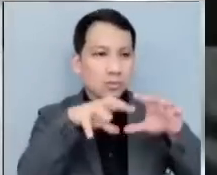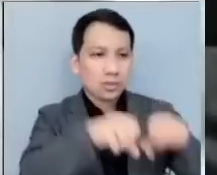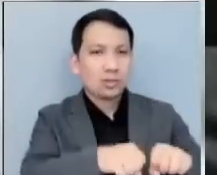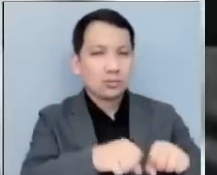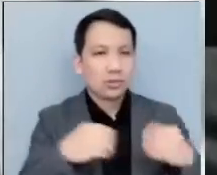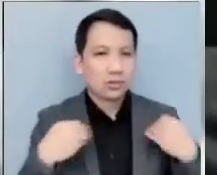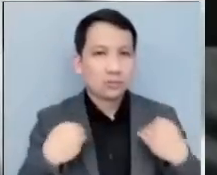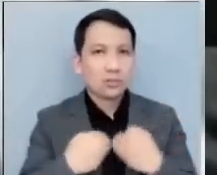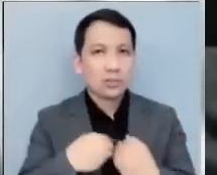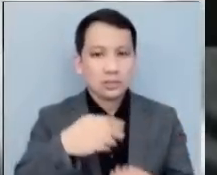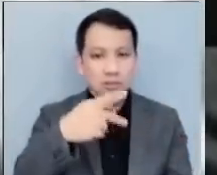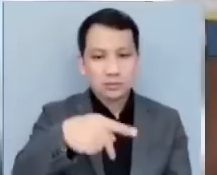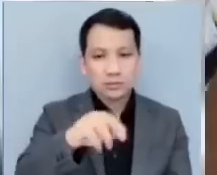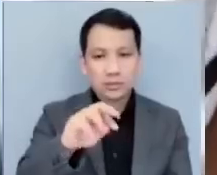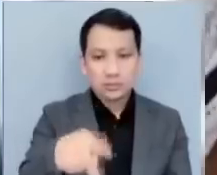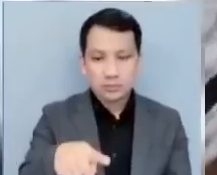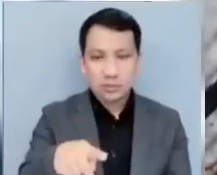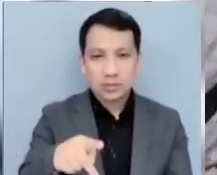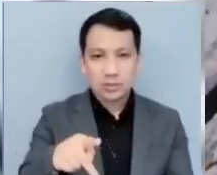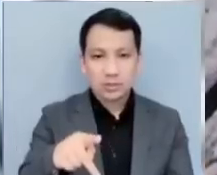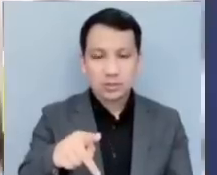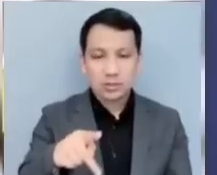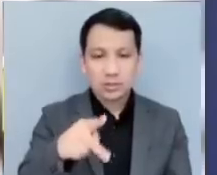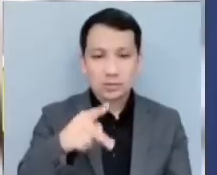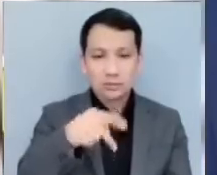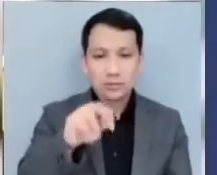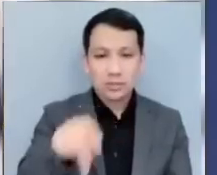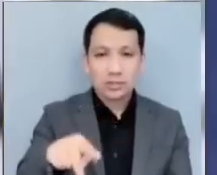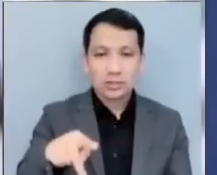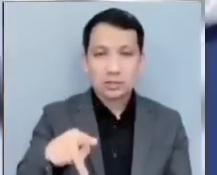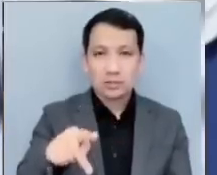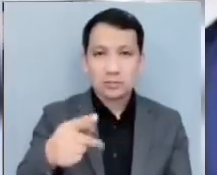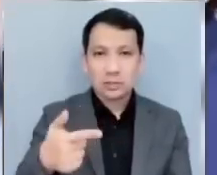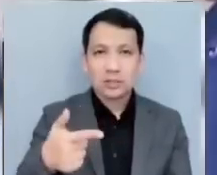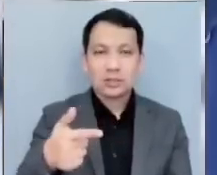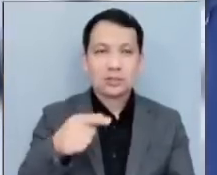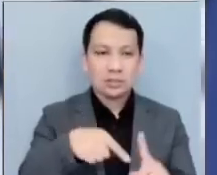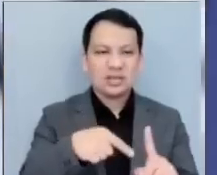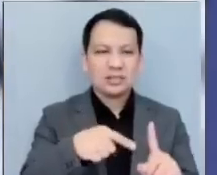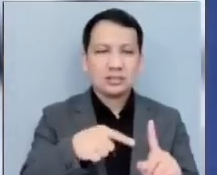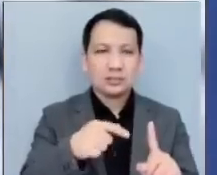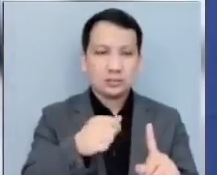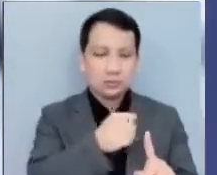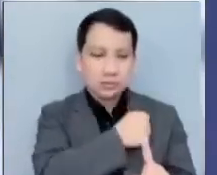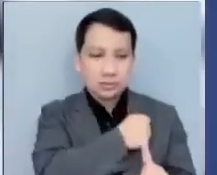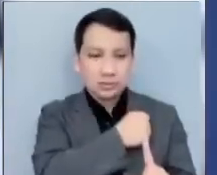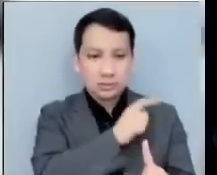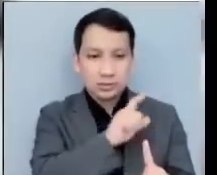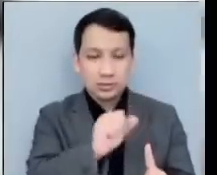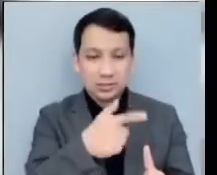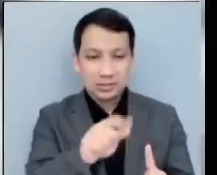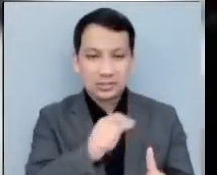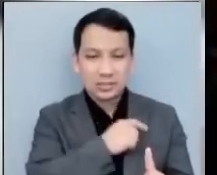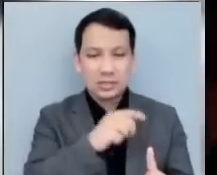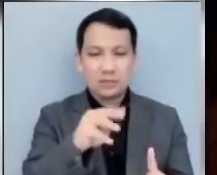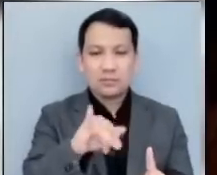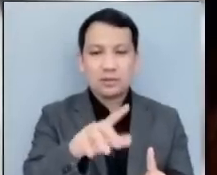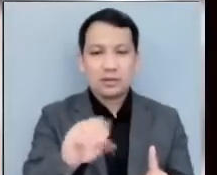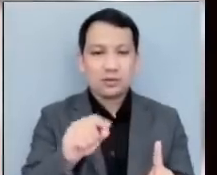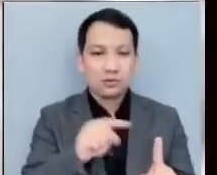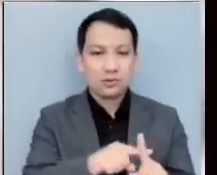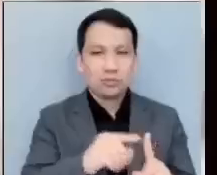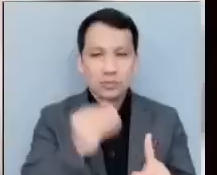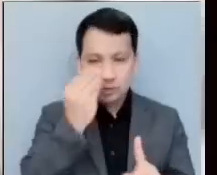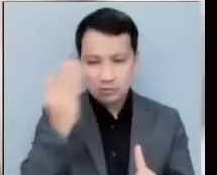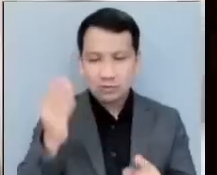PNP Drug Enforcement Group o PDEG na si Master Sergeant Mayo. Nalaman niya lang daw na may sangkot na pulis nang mag-inspeksyon